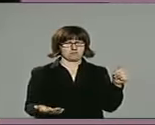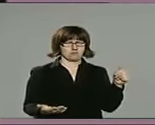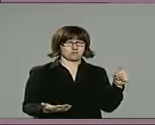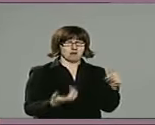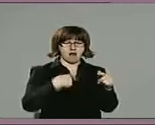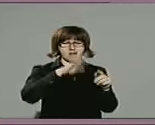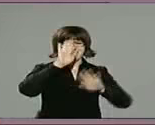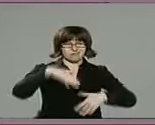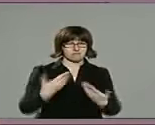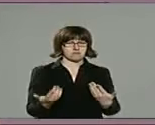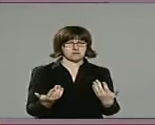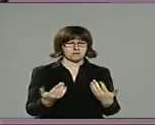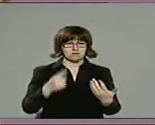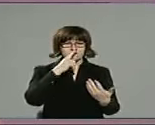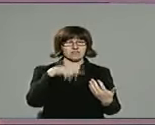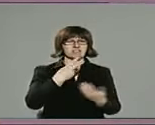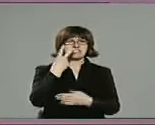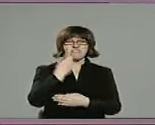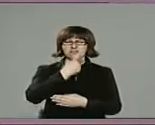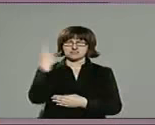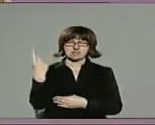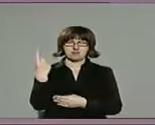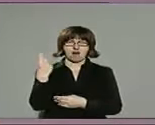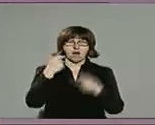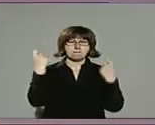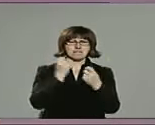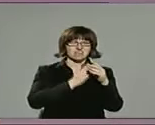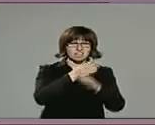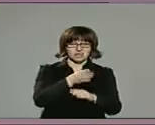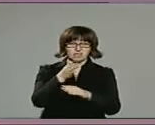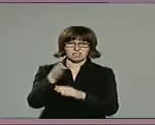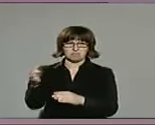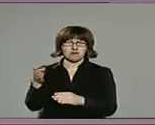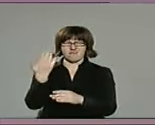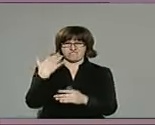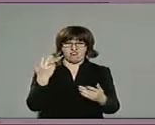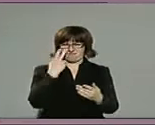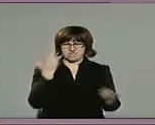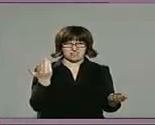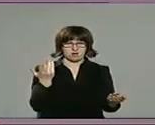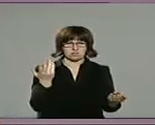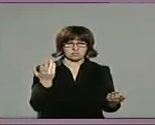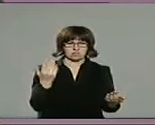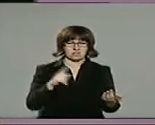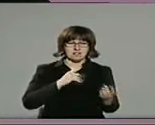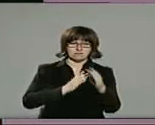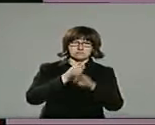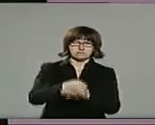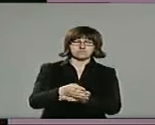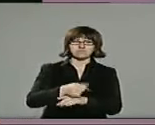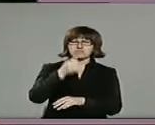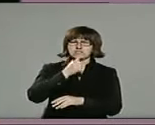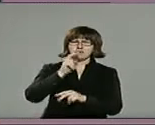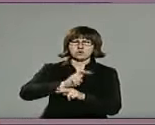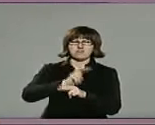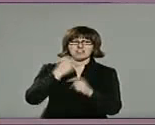Ihr alle kennt das. Wenn wir vor 20 Jahren in die Betriebe gegangen sind, wie war das denn? Wenn ich da hingegangen bin, dann haben mich die